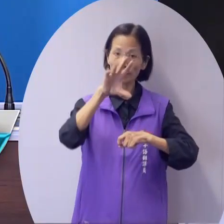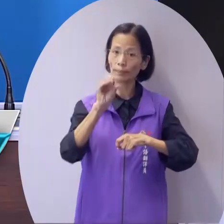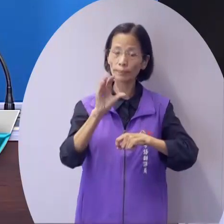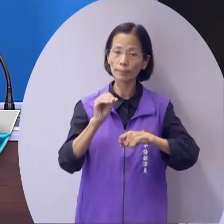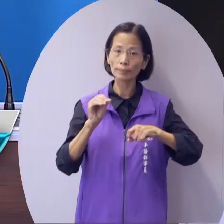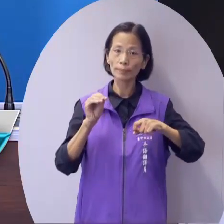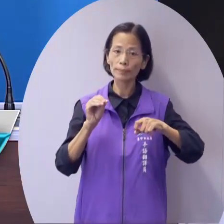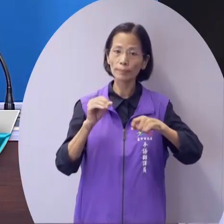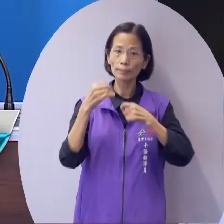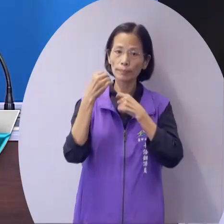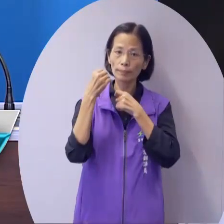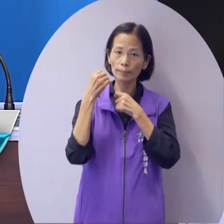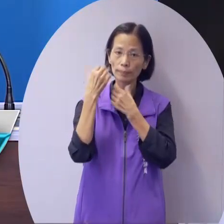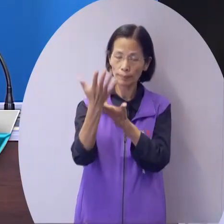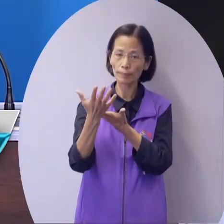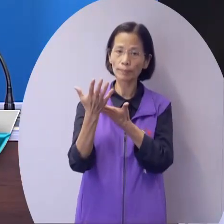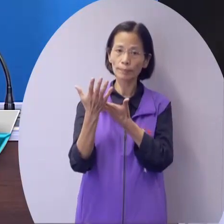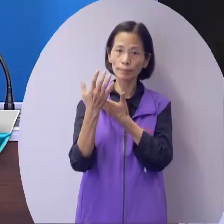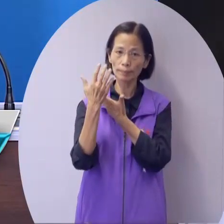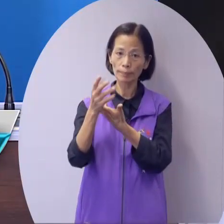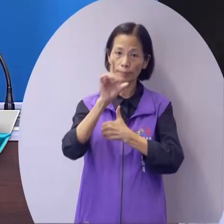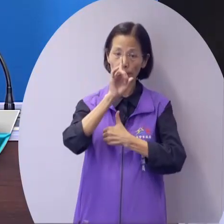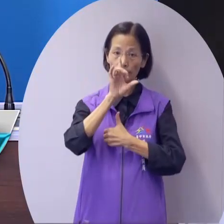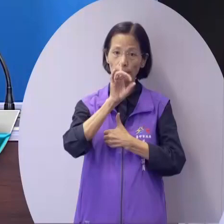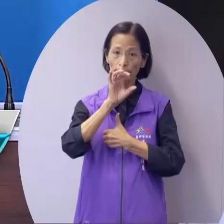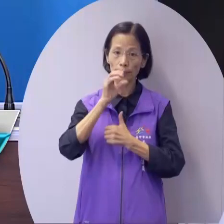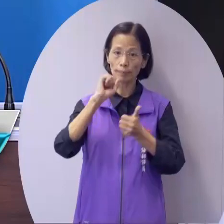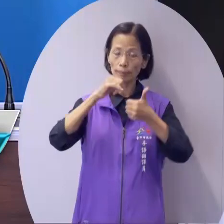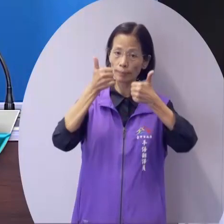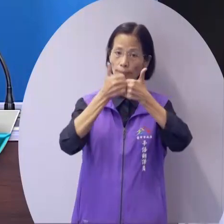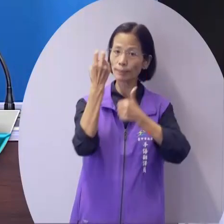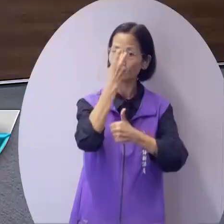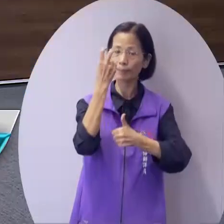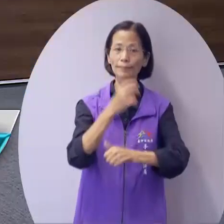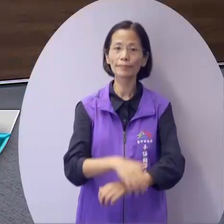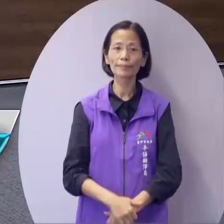案在市政会议通过，那送请法台中市议会来审议。